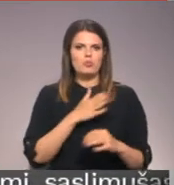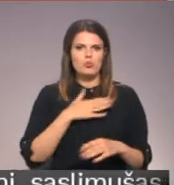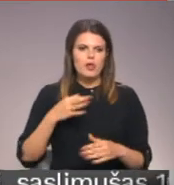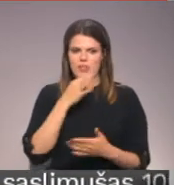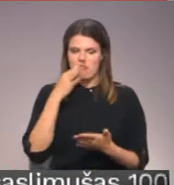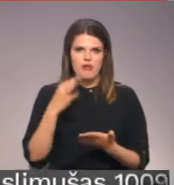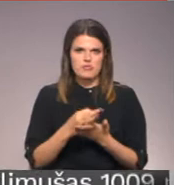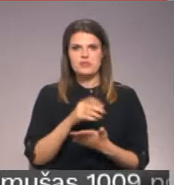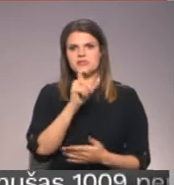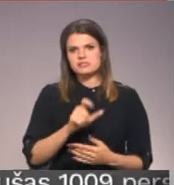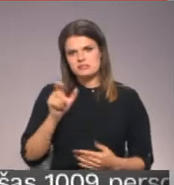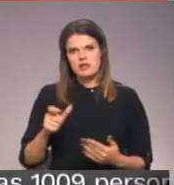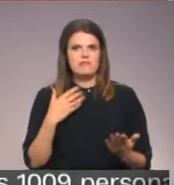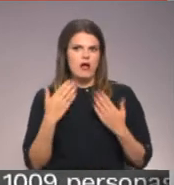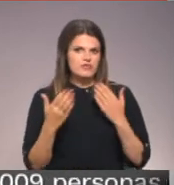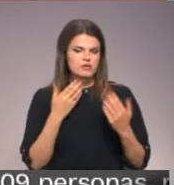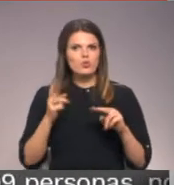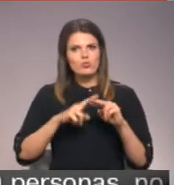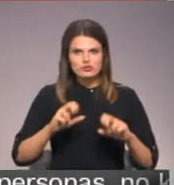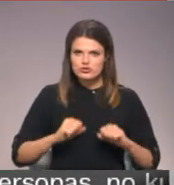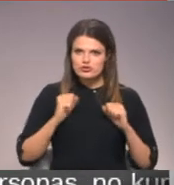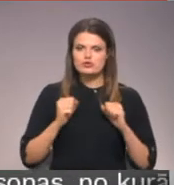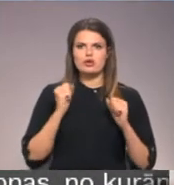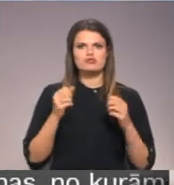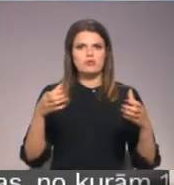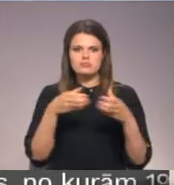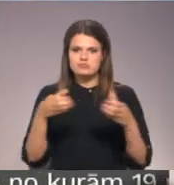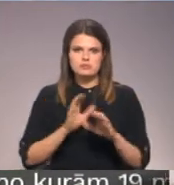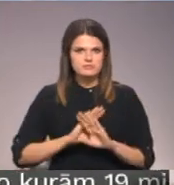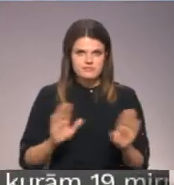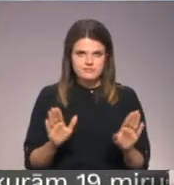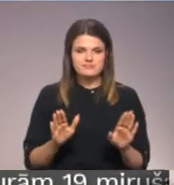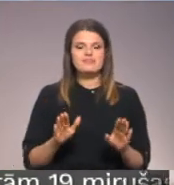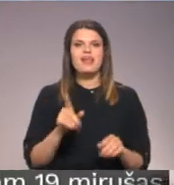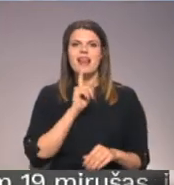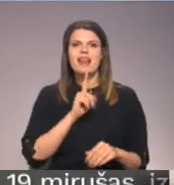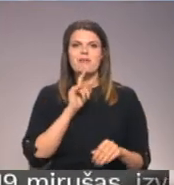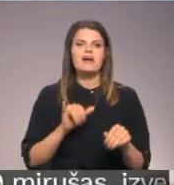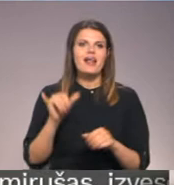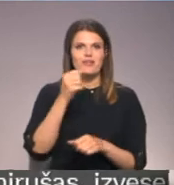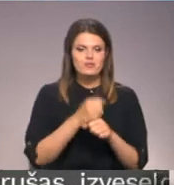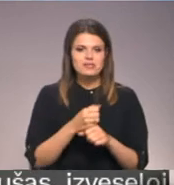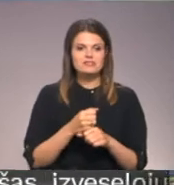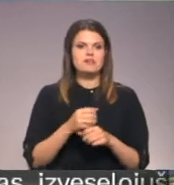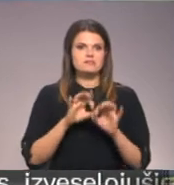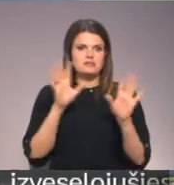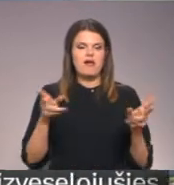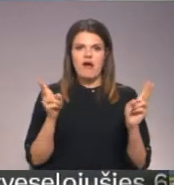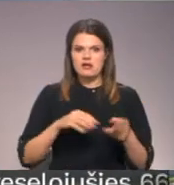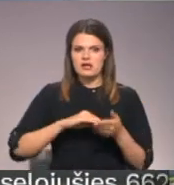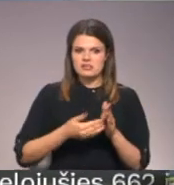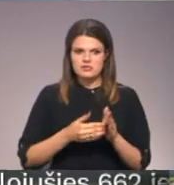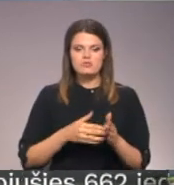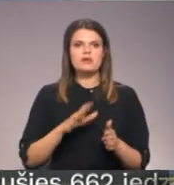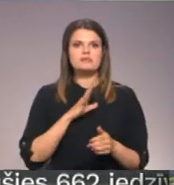izturās ļoti, ļoti atbildīgi un cenšas nekopoties. Liepājas lidostā sākoties ārkārtējai situācijai, līdz šim apkalpoti